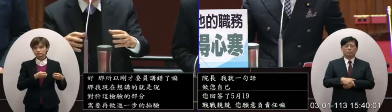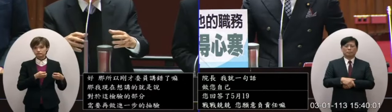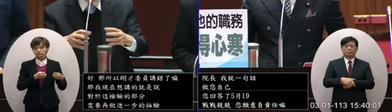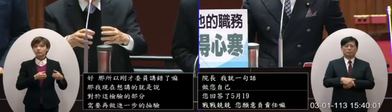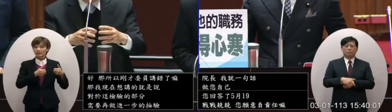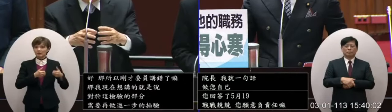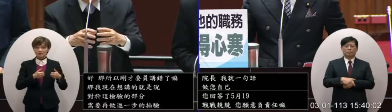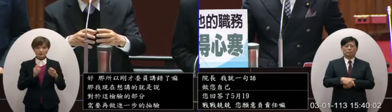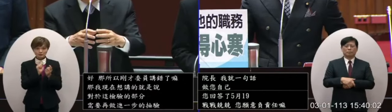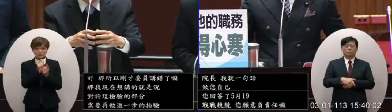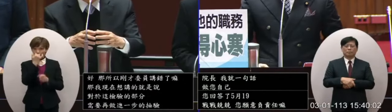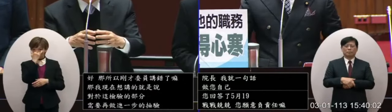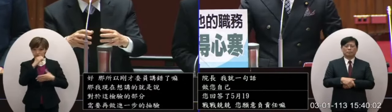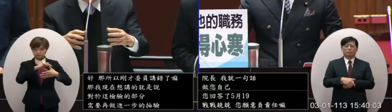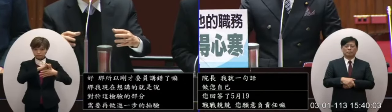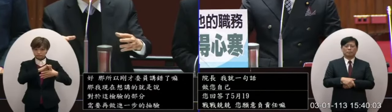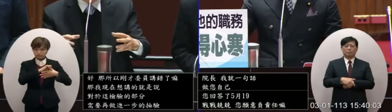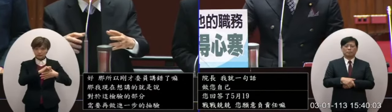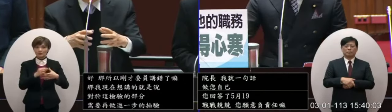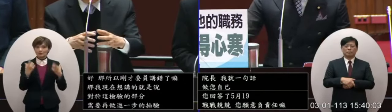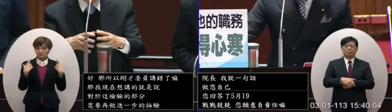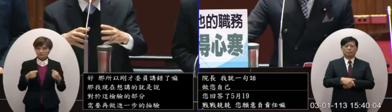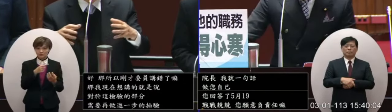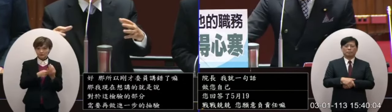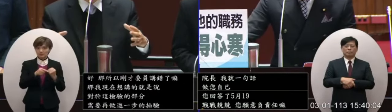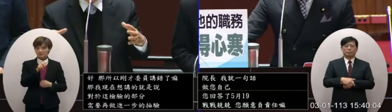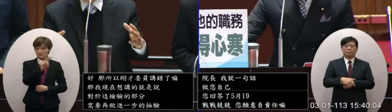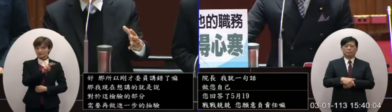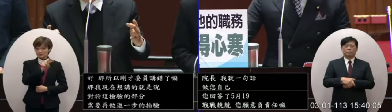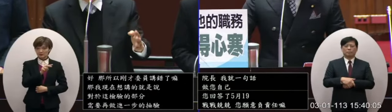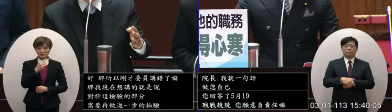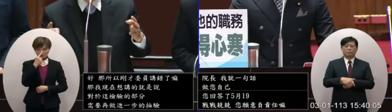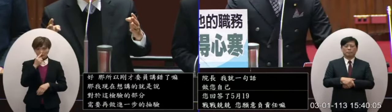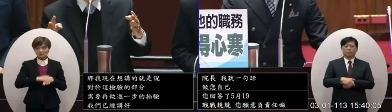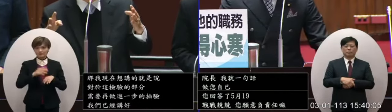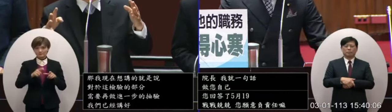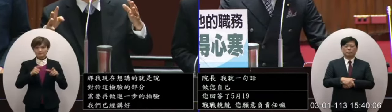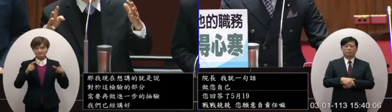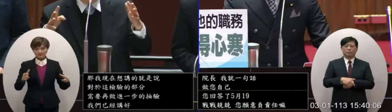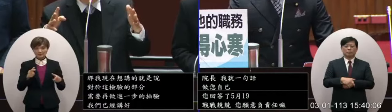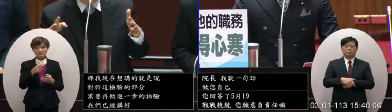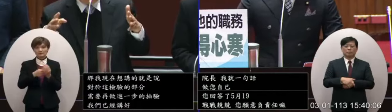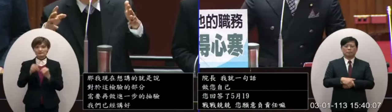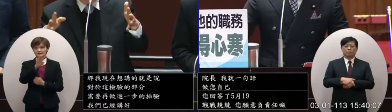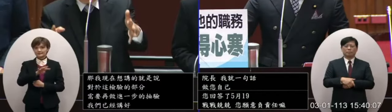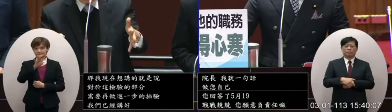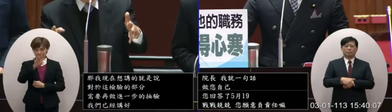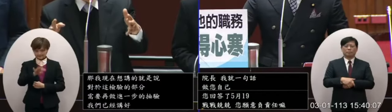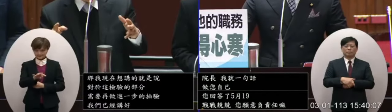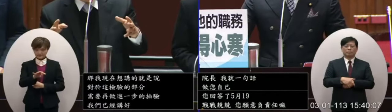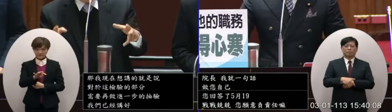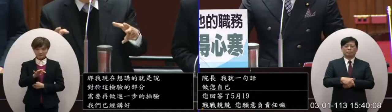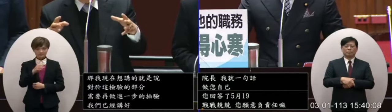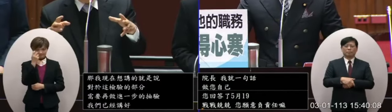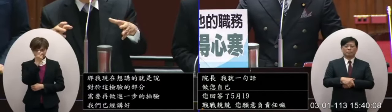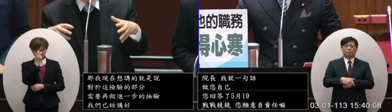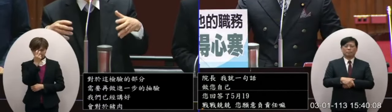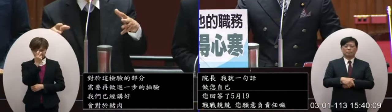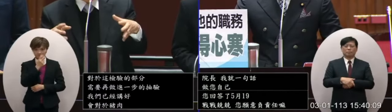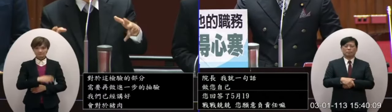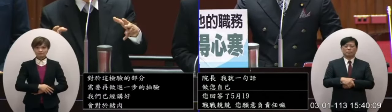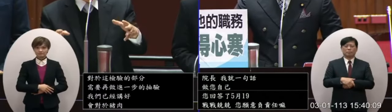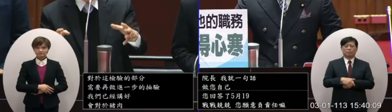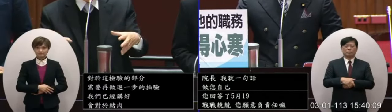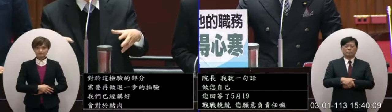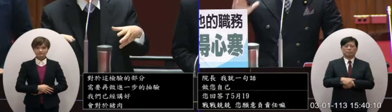这个猪肉呢，我们本来要做2000件的呢，我们会扩大做到4000件的这一个已经这个